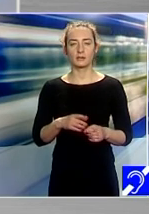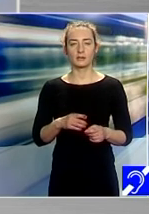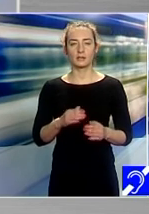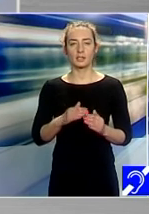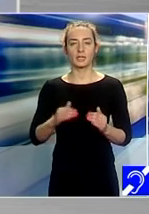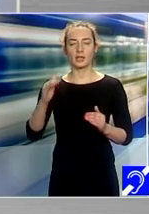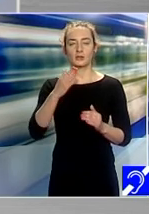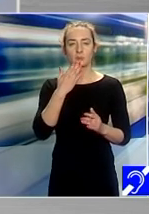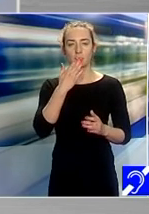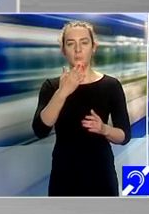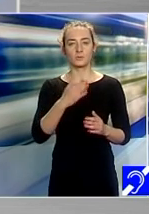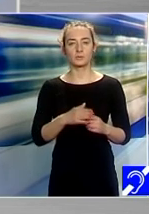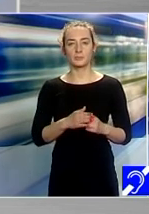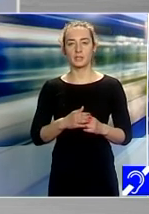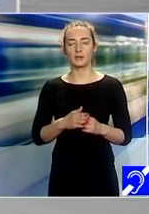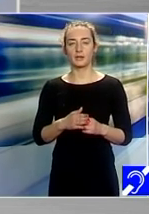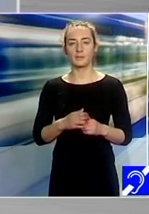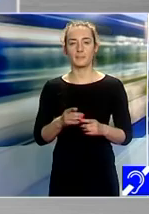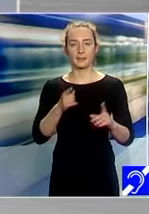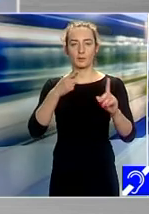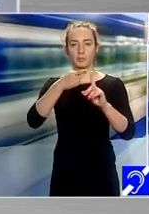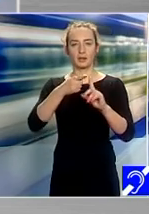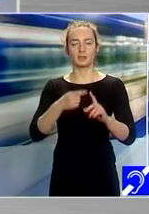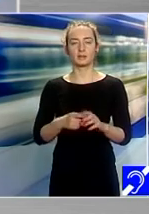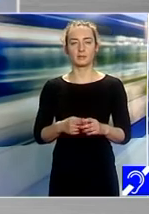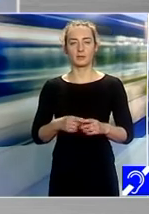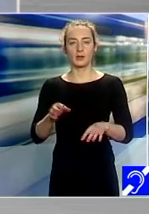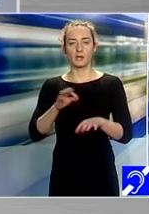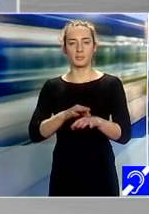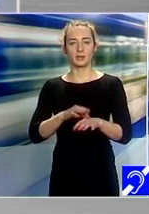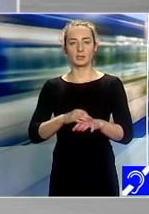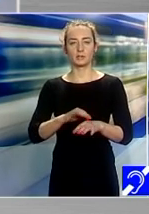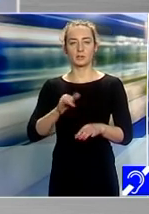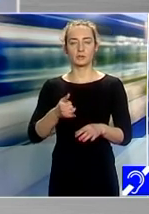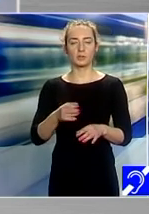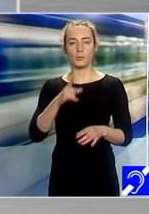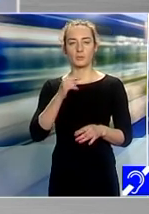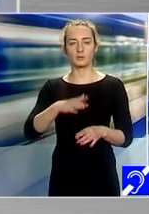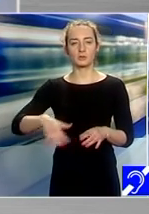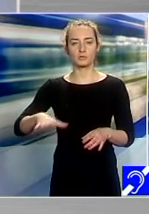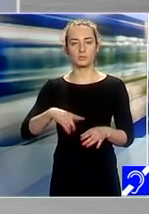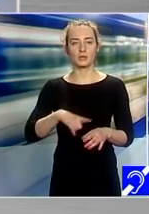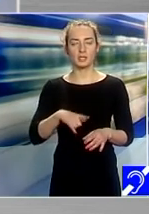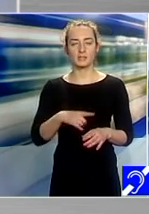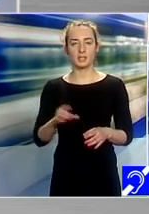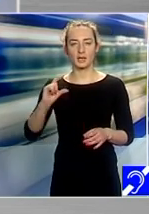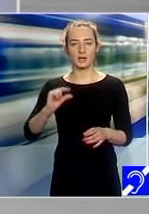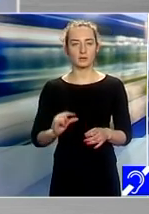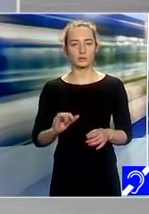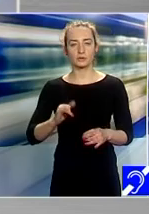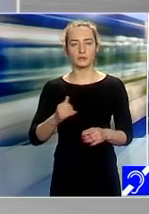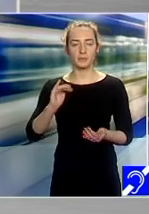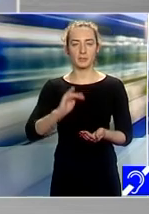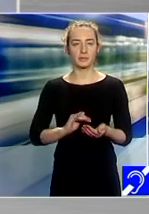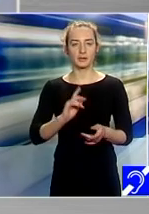gradul de mulțumire al obiectiv, deci al medicilor și al celor din jur, este mai redus, este mai mic